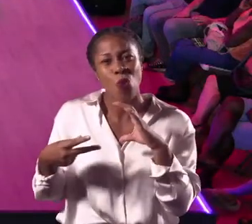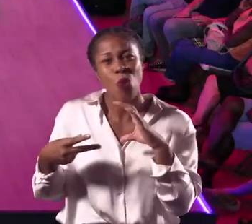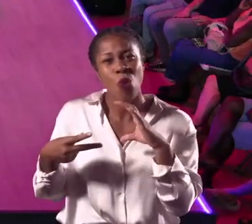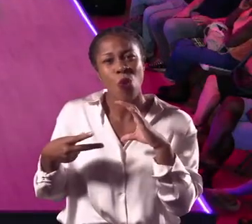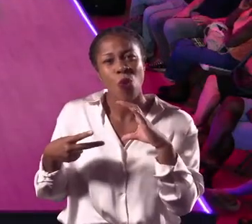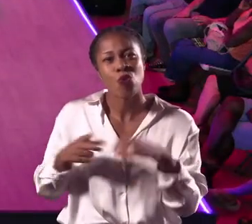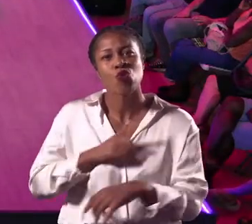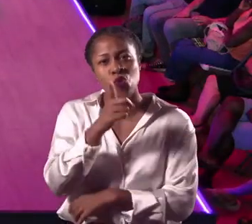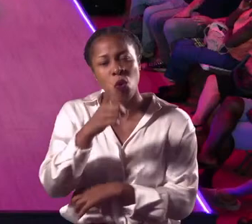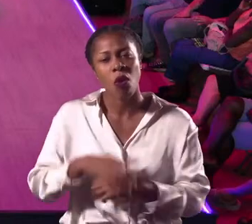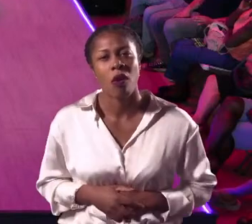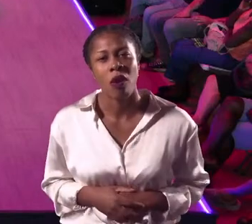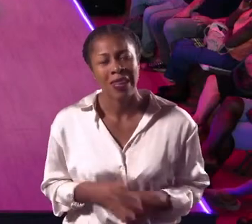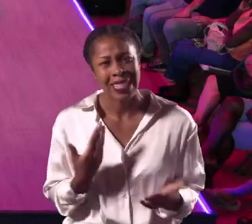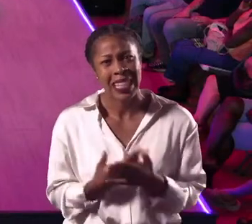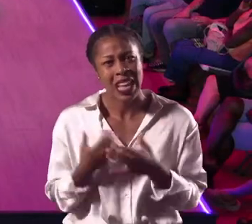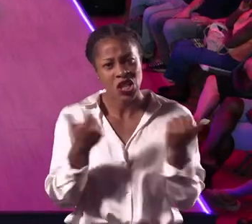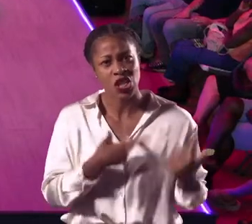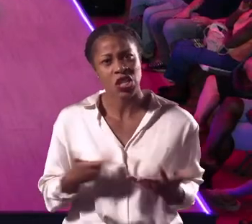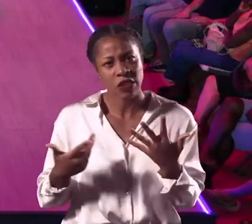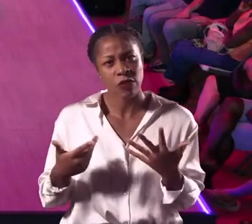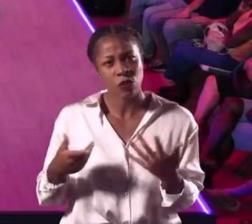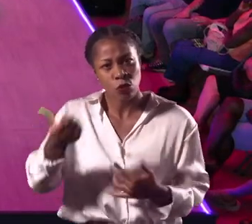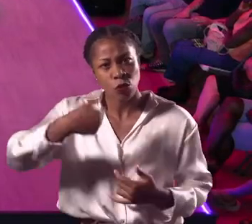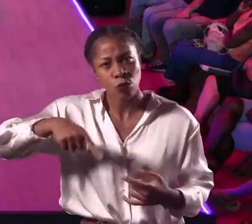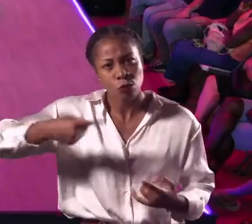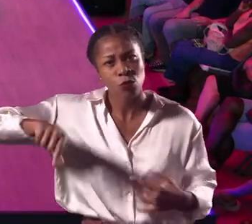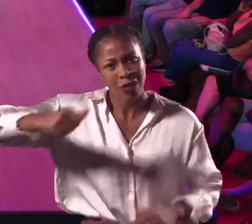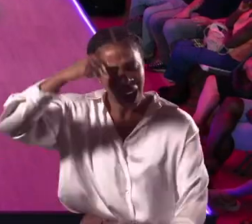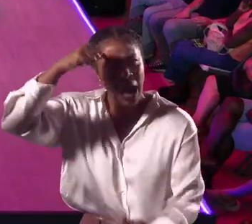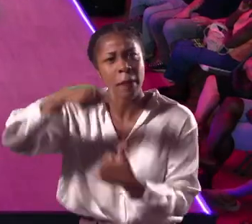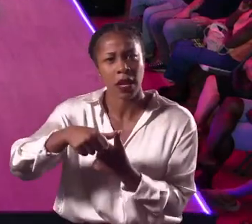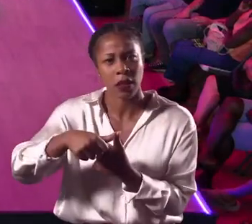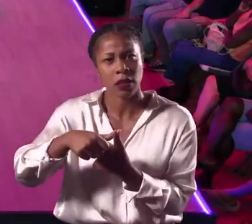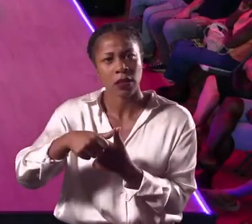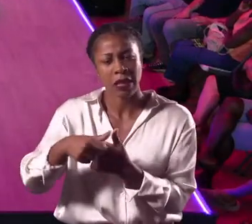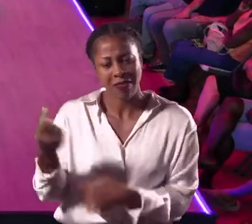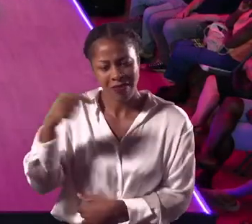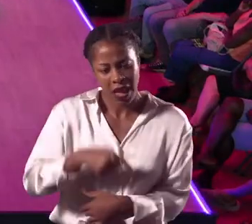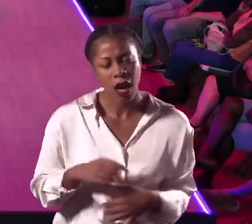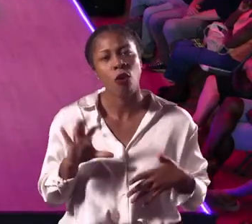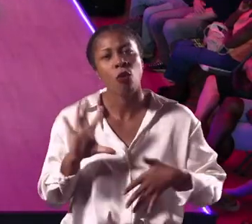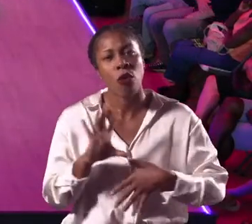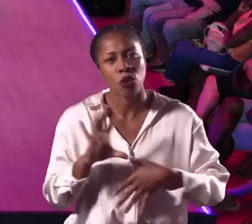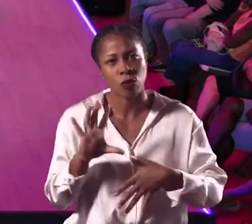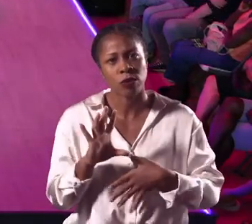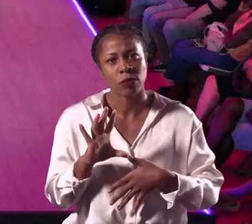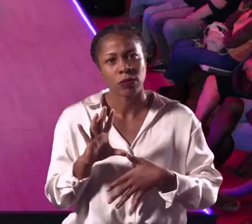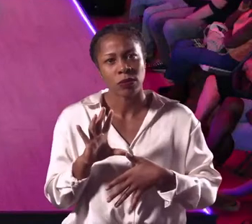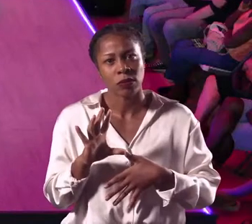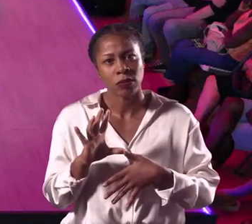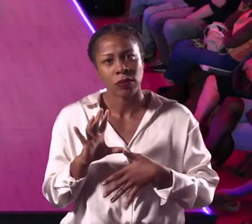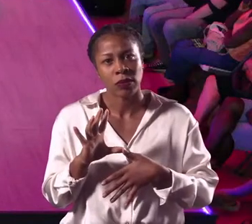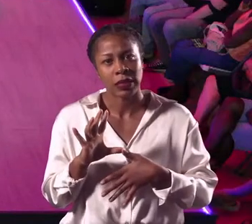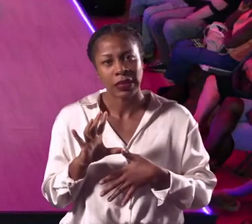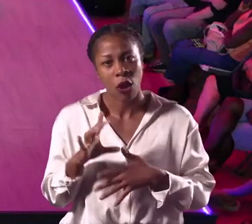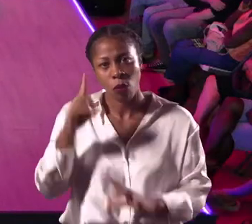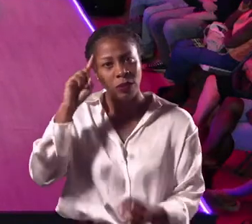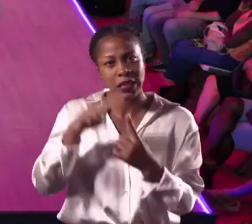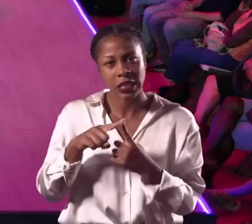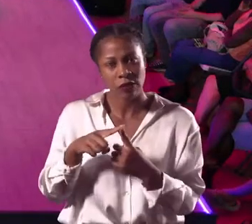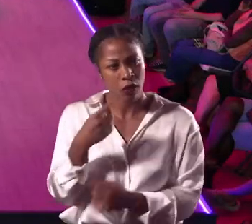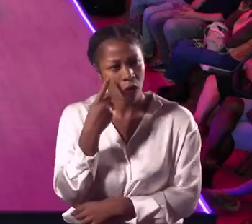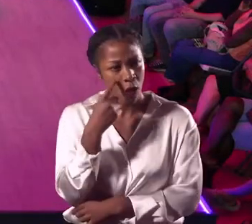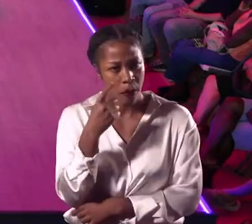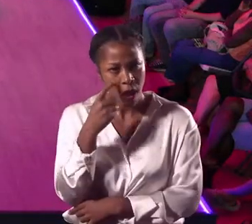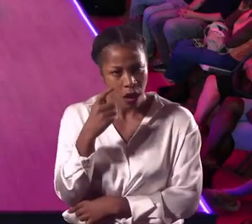Voilà des chiffres qu'on devrait se rappeler et comprendre que quand on vient en Guadeloupe, on y vient aussi pour constater